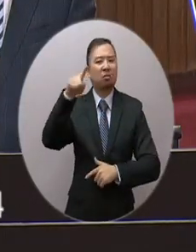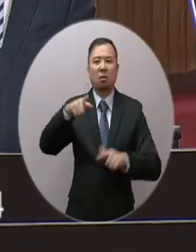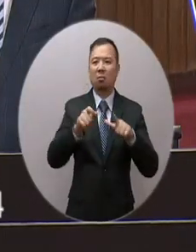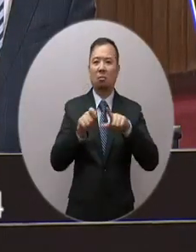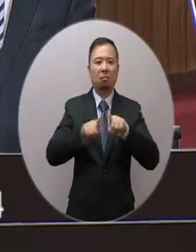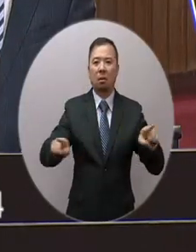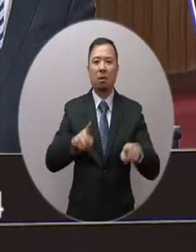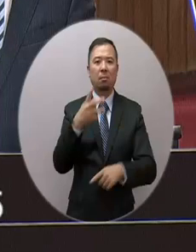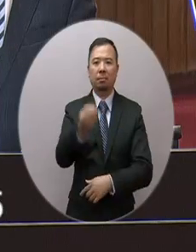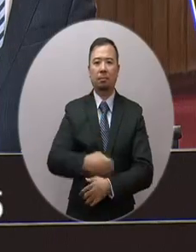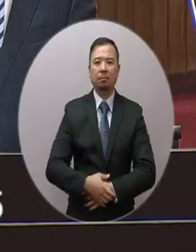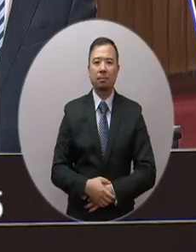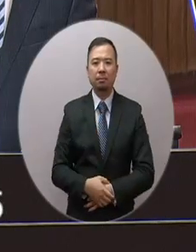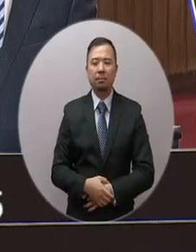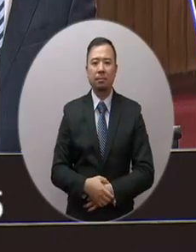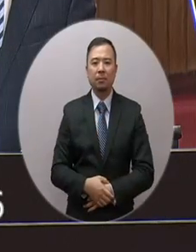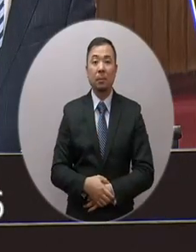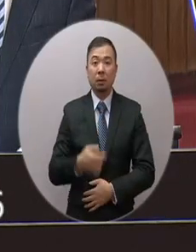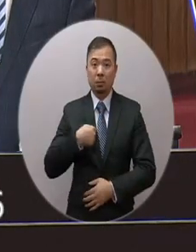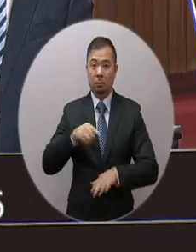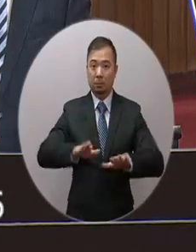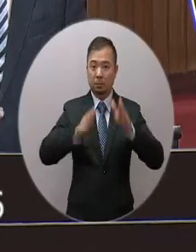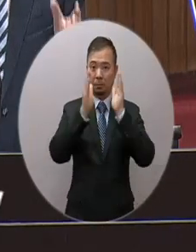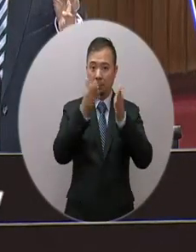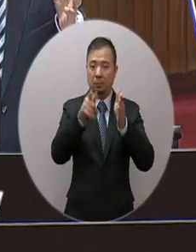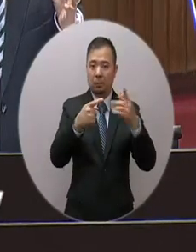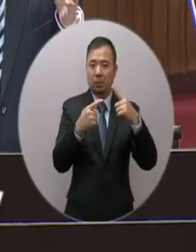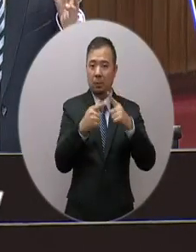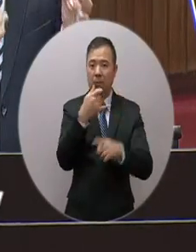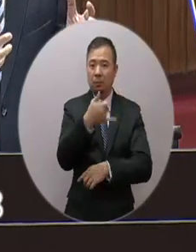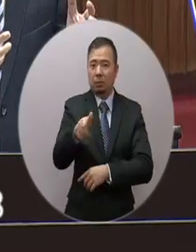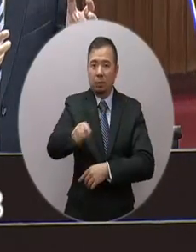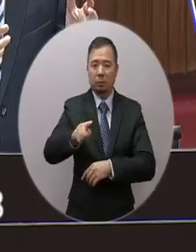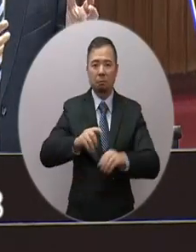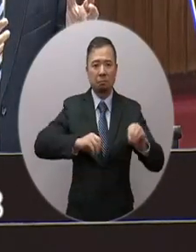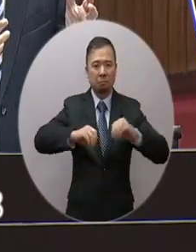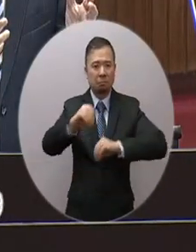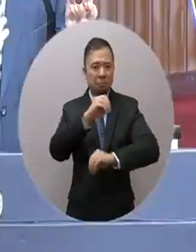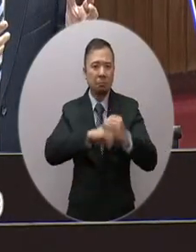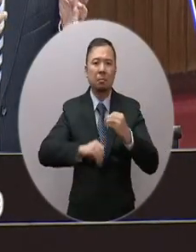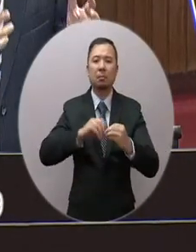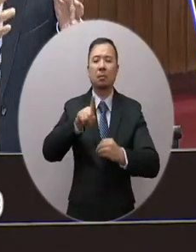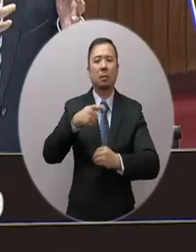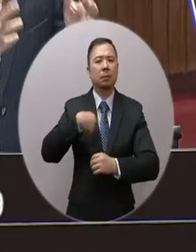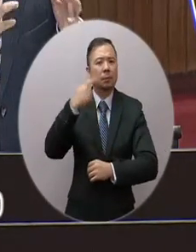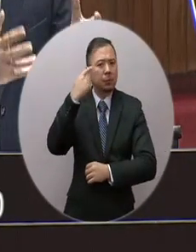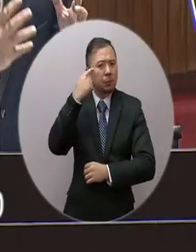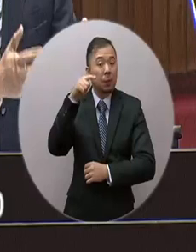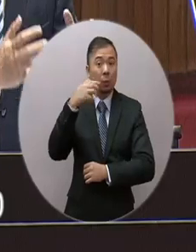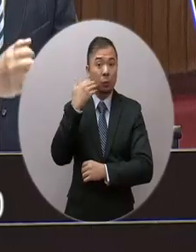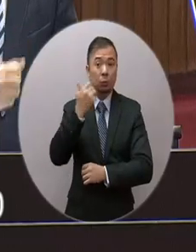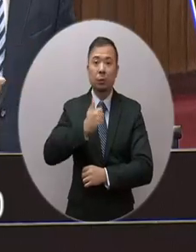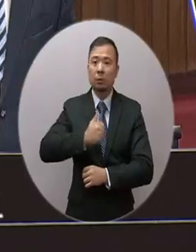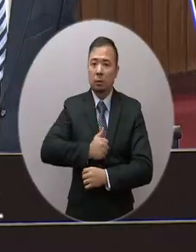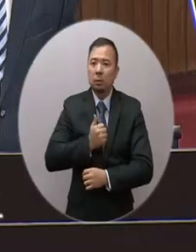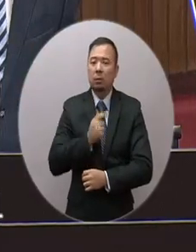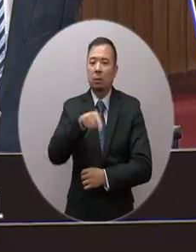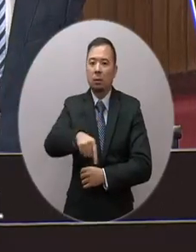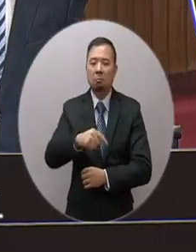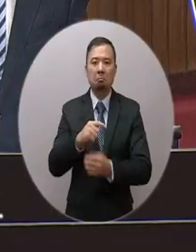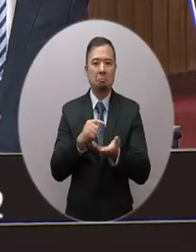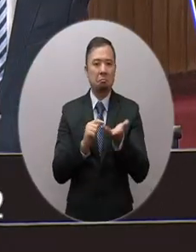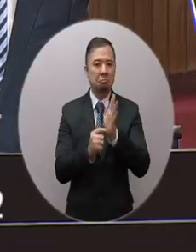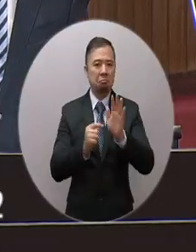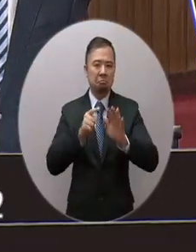那我们光讲人员的编制上，我们要让好的，我们要让人才愿意留在